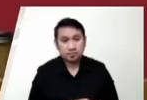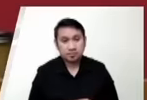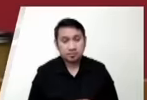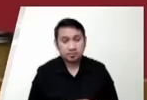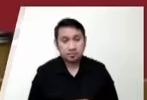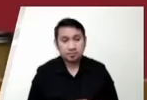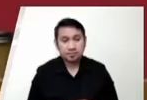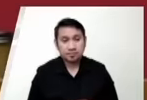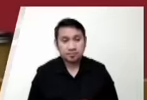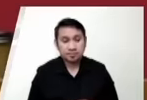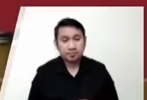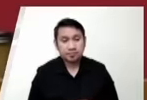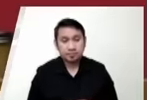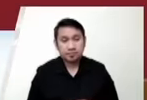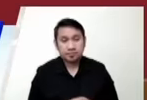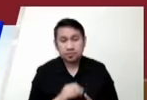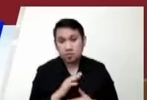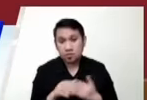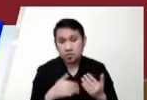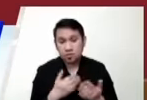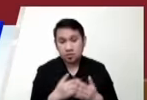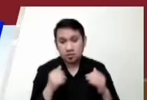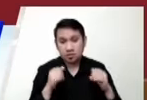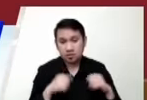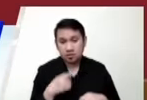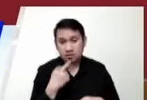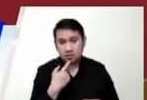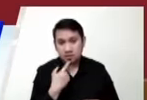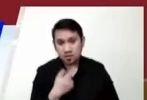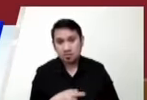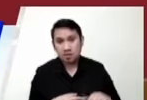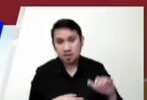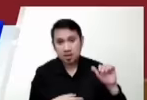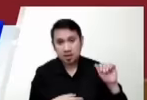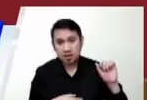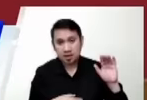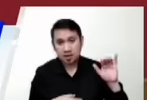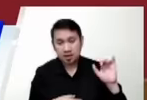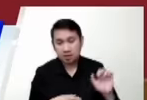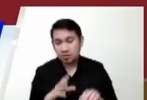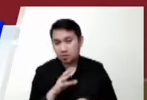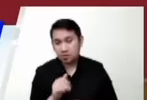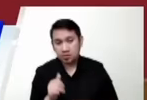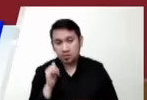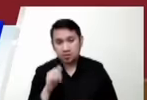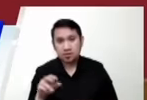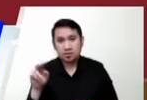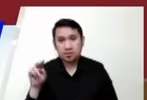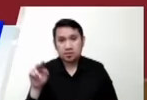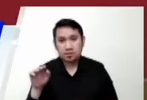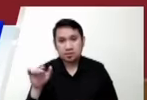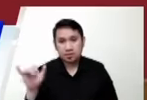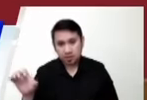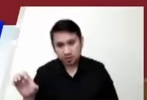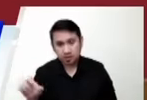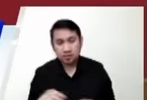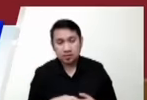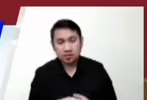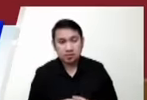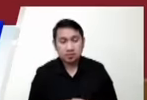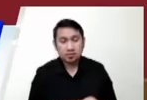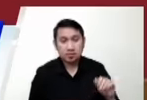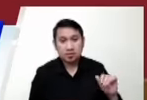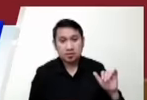All those in favor, please say aye. Aye. All those against, say nay. The ayes have it.